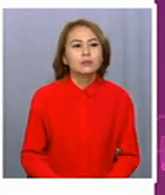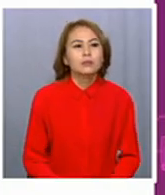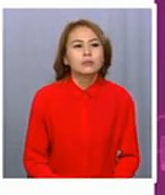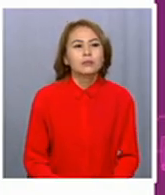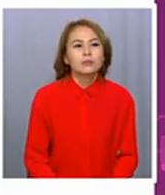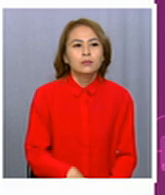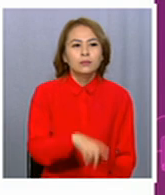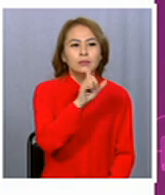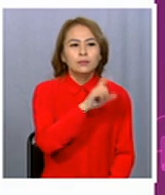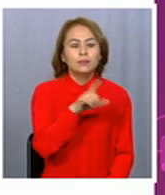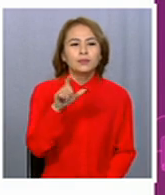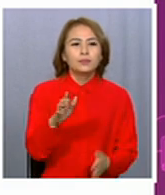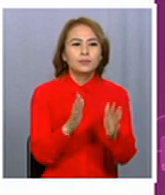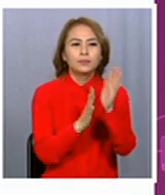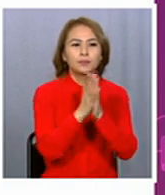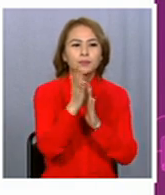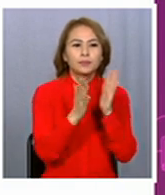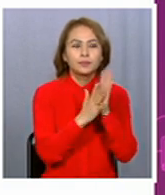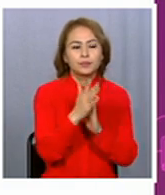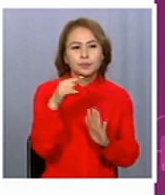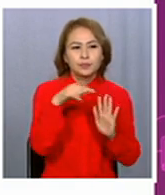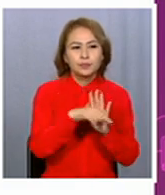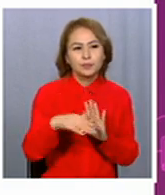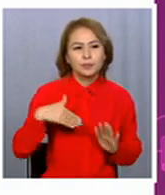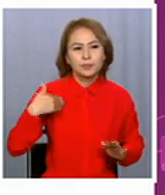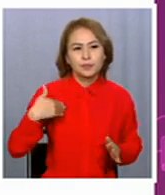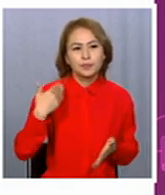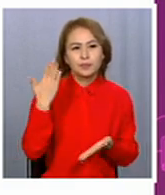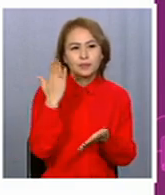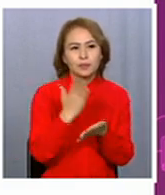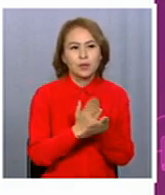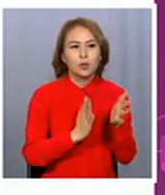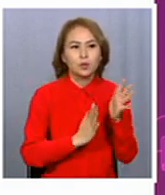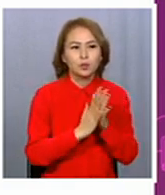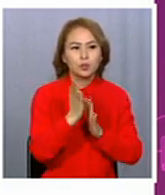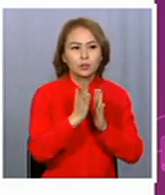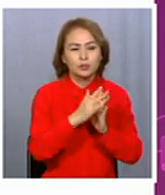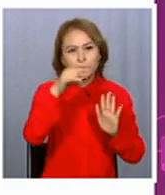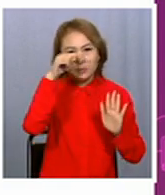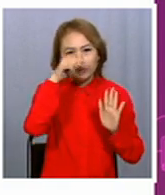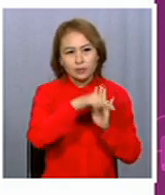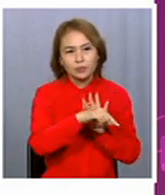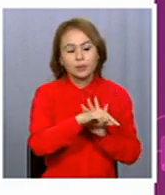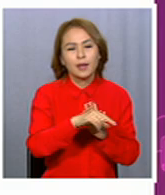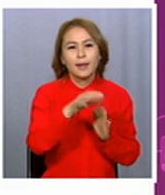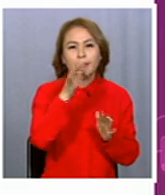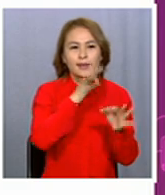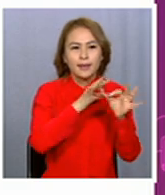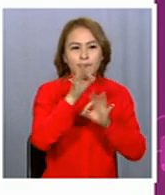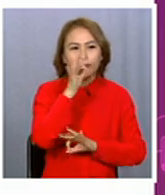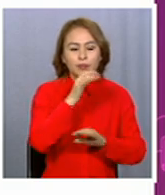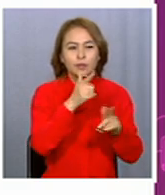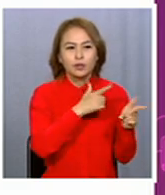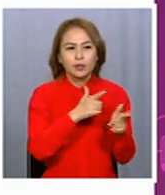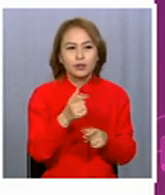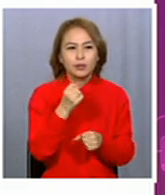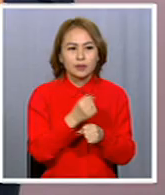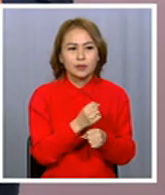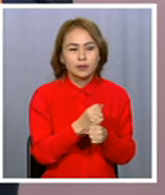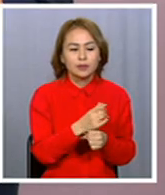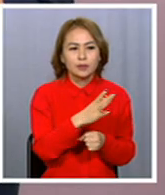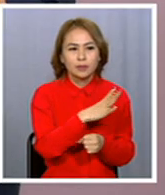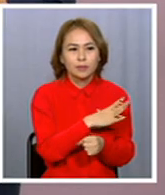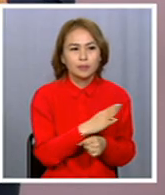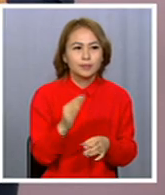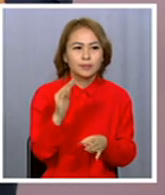Адамдар өсімдіктердің ішінен емдік қасиеті бар шөптерді зерттеп, дәрі-дәрмек жасай білген. Және